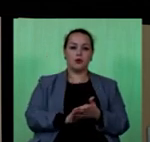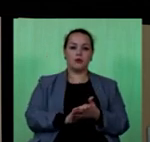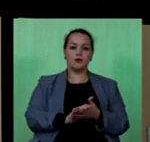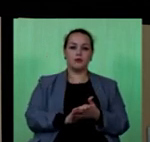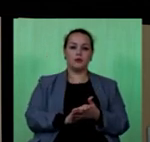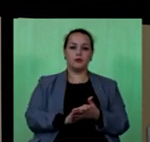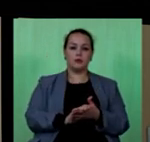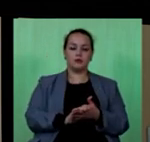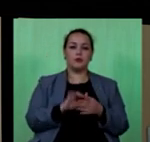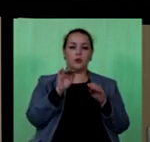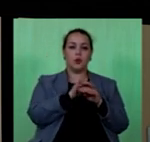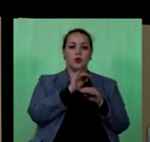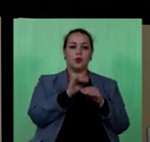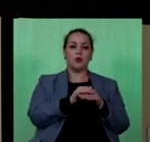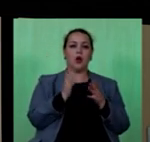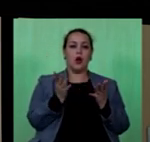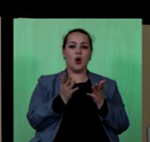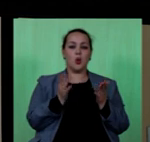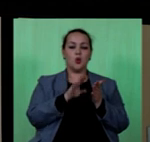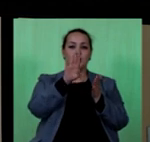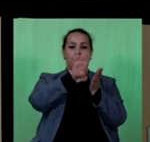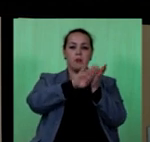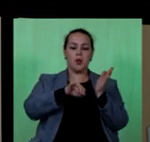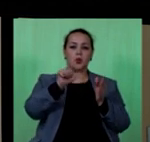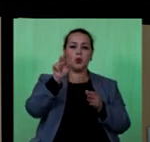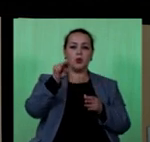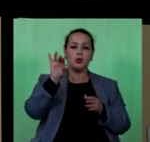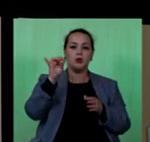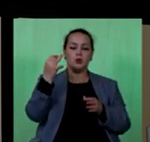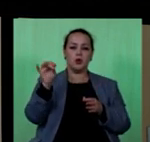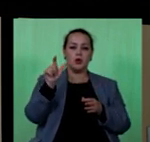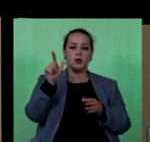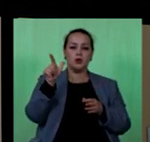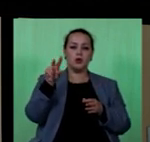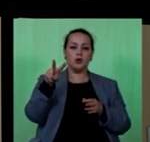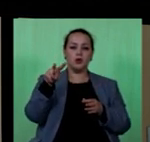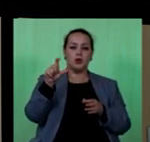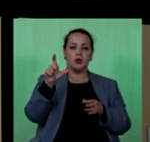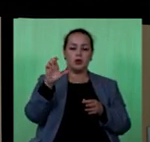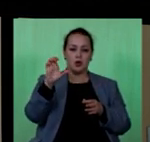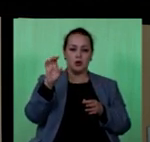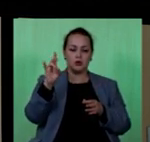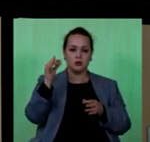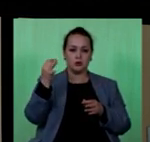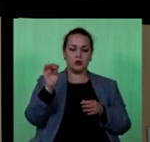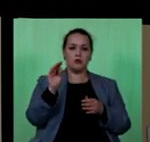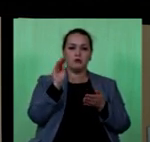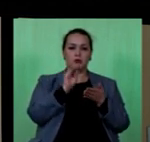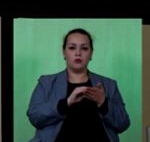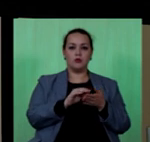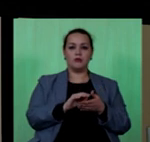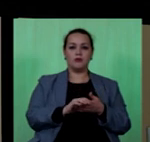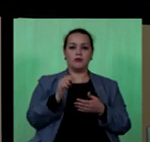молодцы какой же безударной гласной вы вставили проверьте слове ноябрь ударный слог